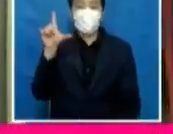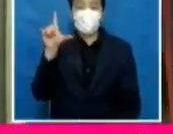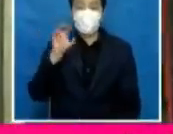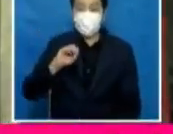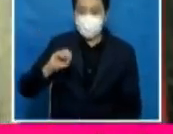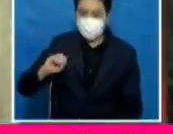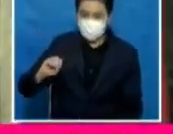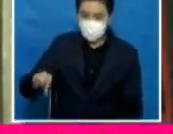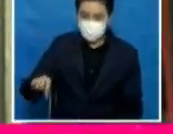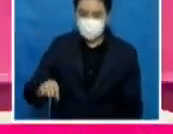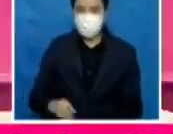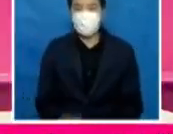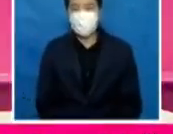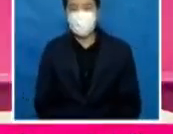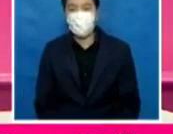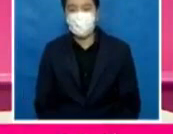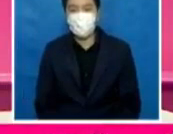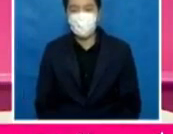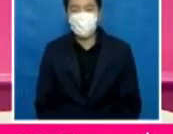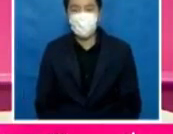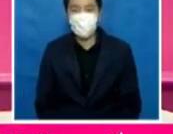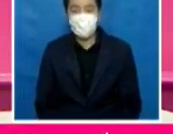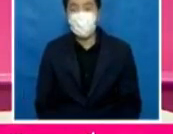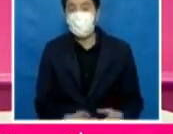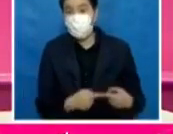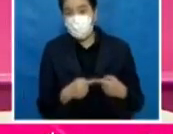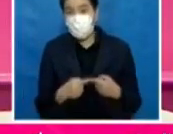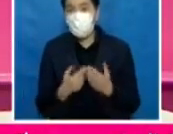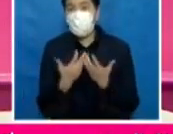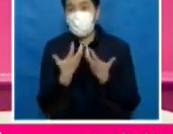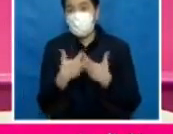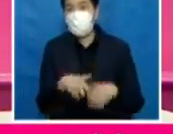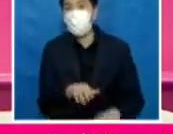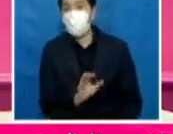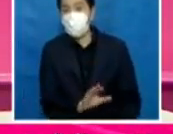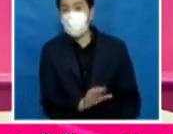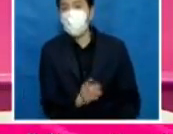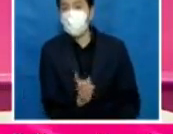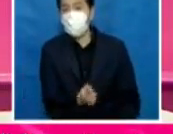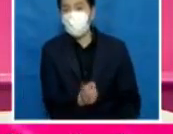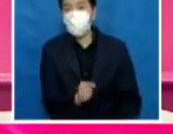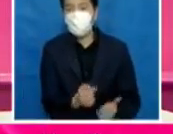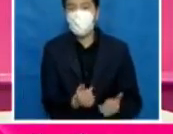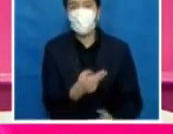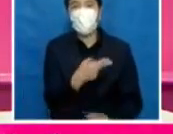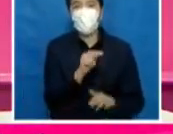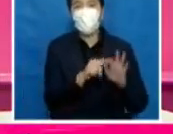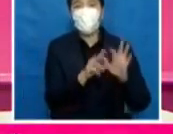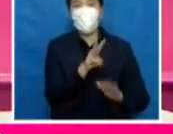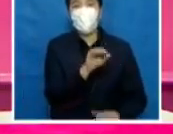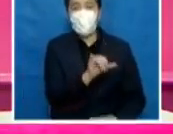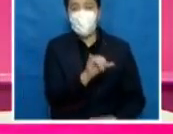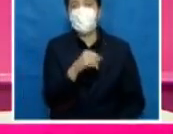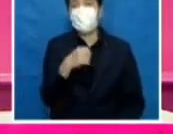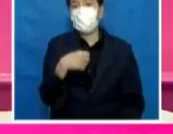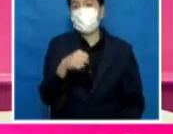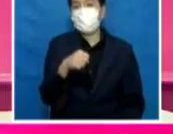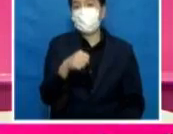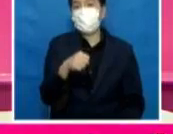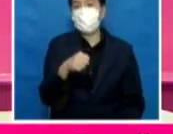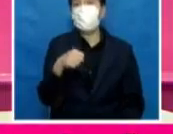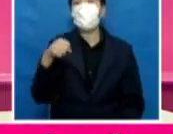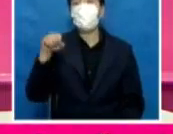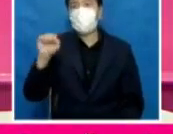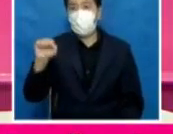และหลักล้านต่อไปจะใช้เครื่องออกรางวัลไฟฟ้าอัตโนมัติหลักหน่วยหลักสิบและ